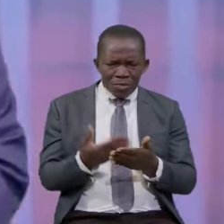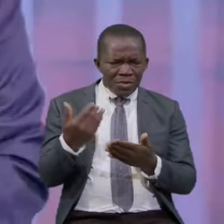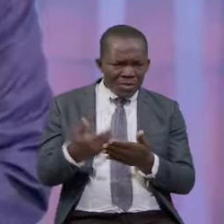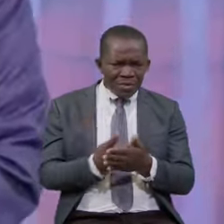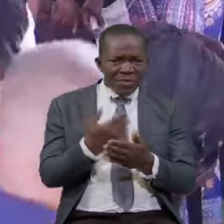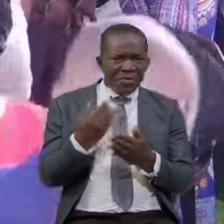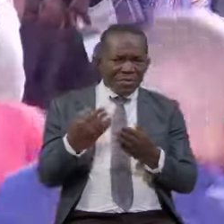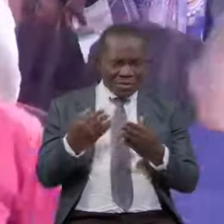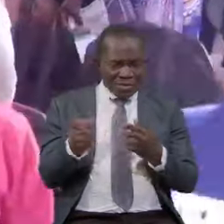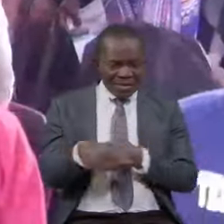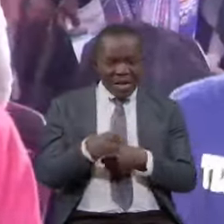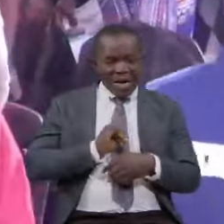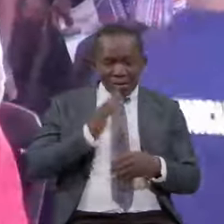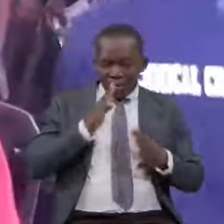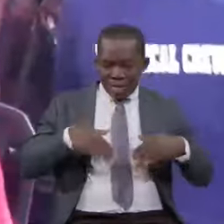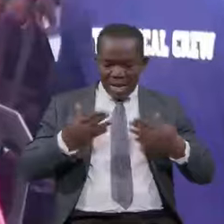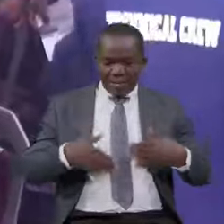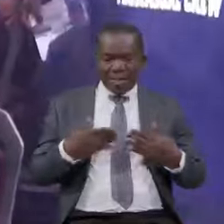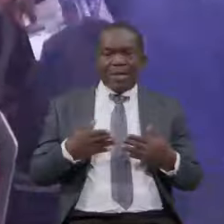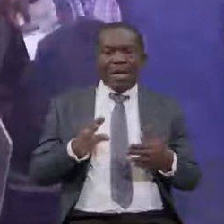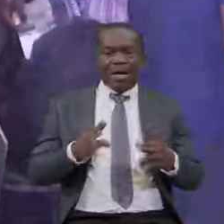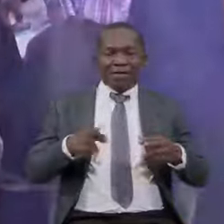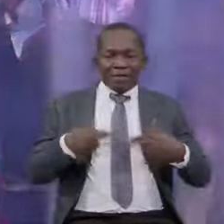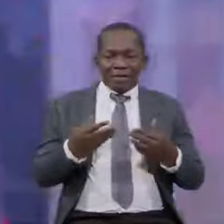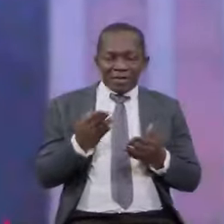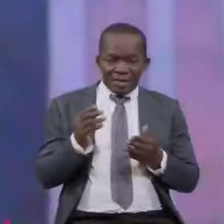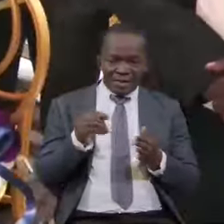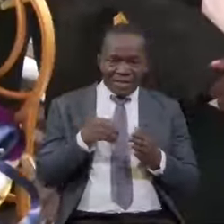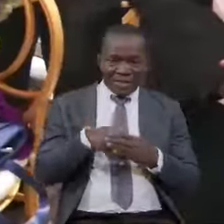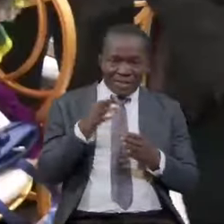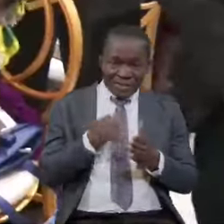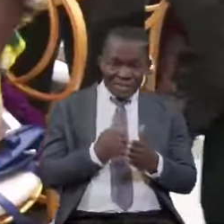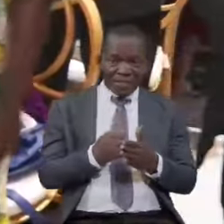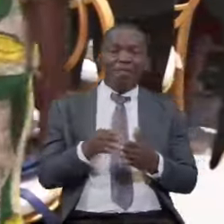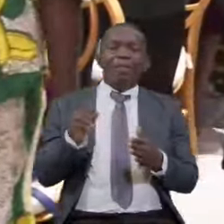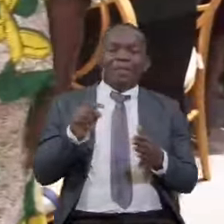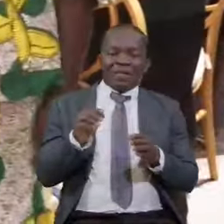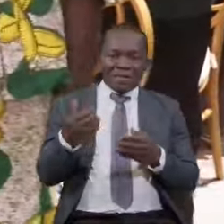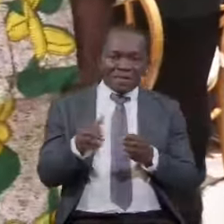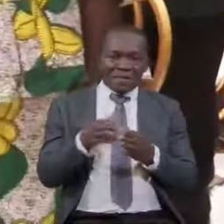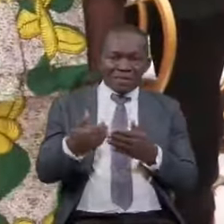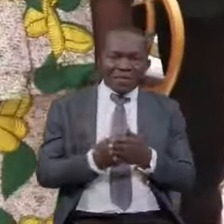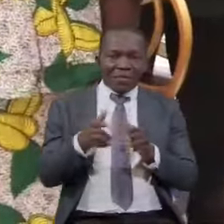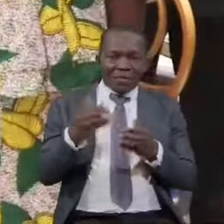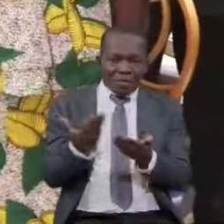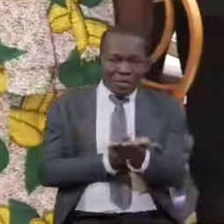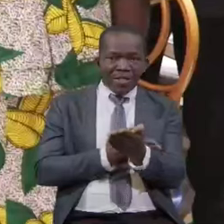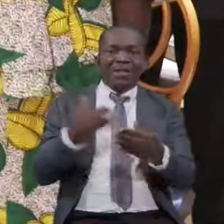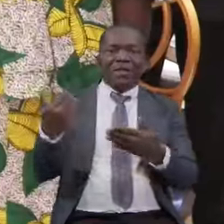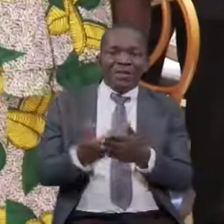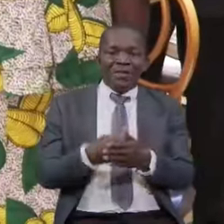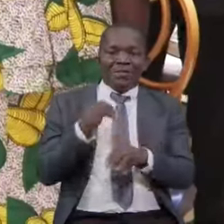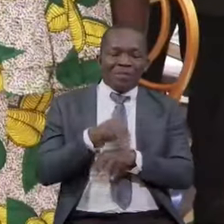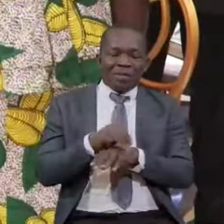je va me réjouir en ce jour de grand grande matin grand matin grand ministère nous